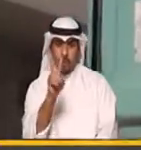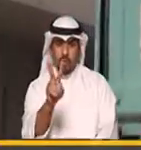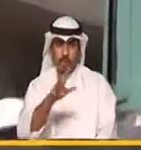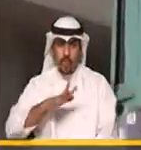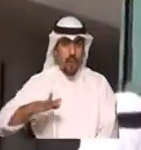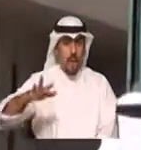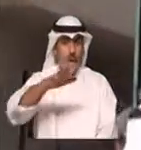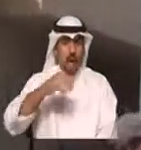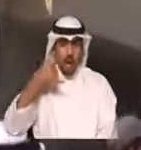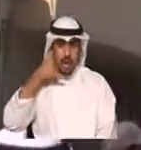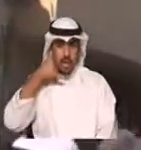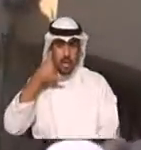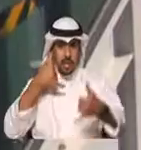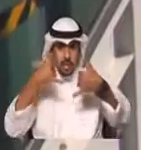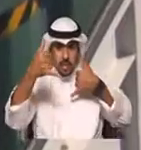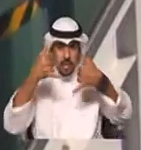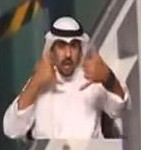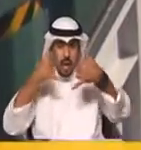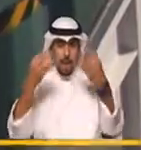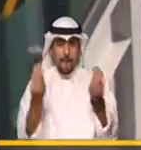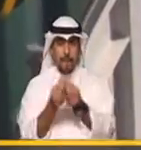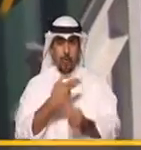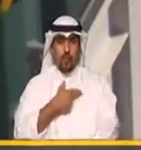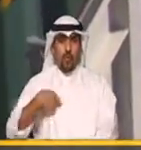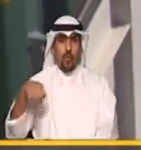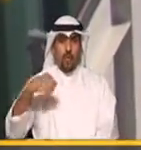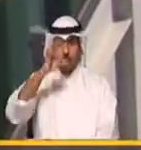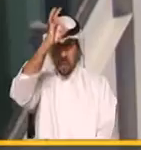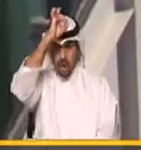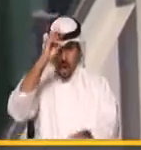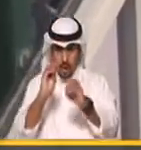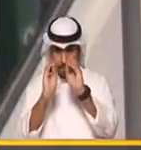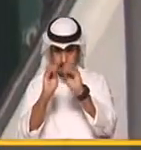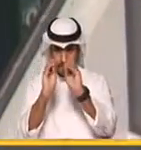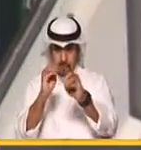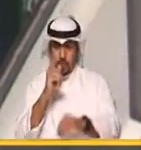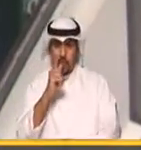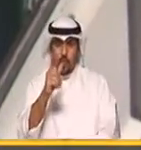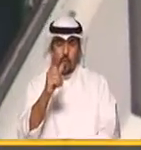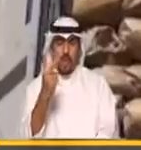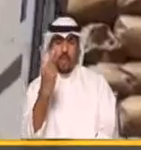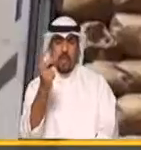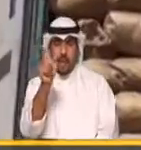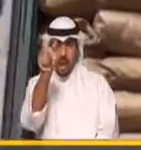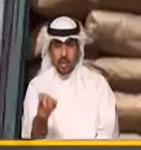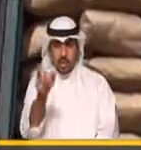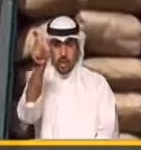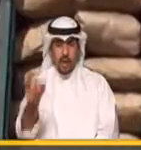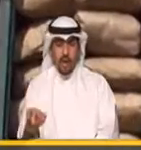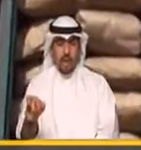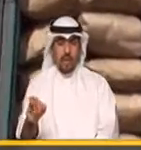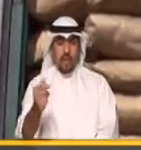معلومات الى رجال مكافحه المخدرات حول قيام شخصان احدهما من الجنس